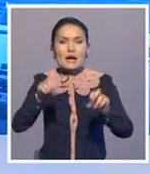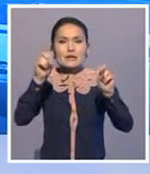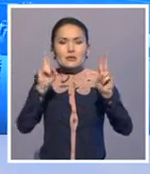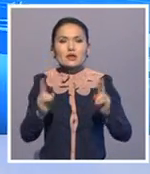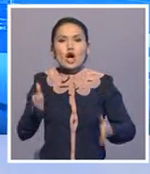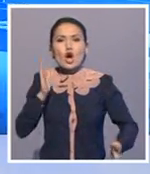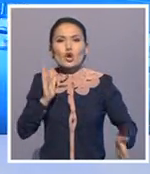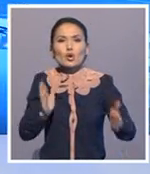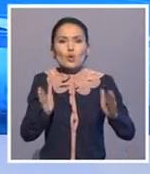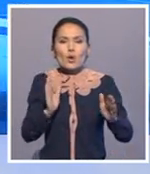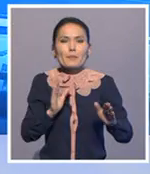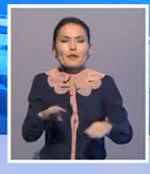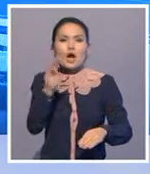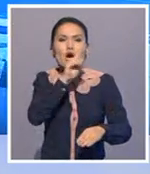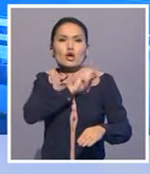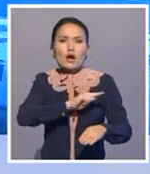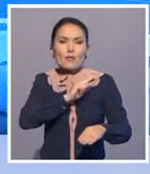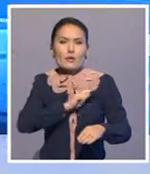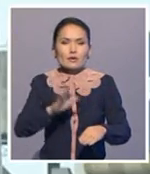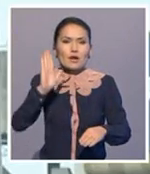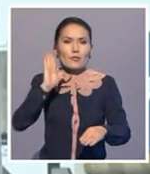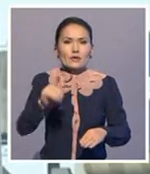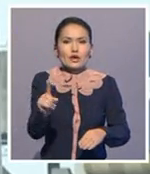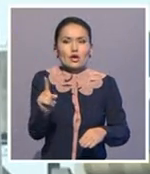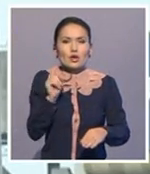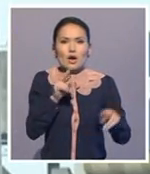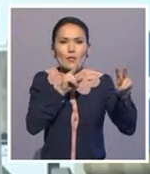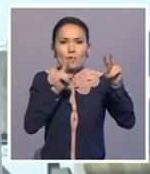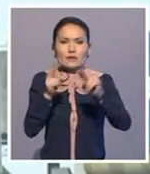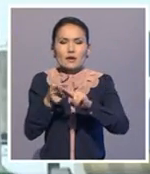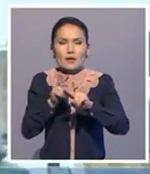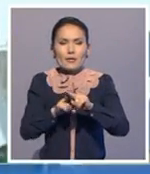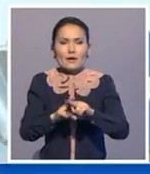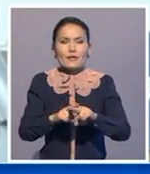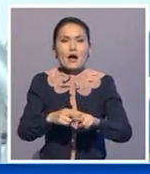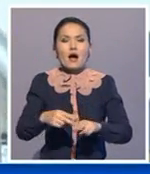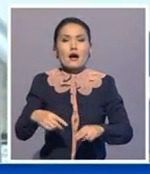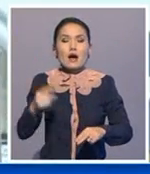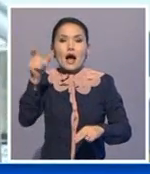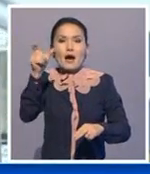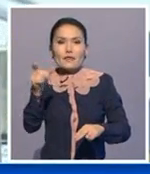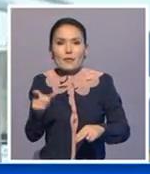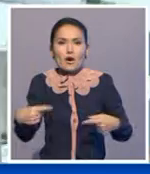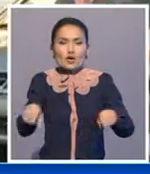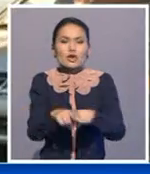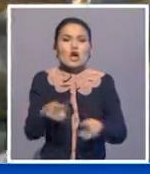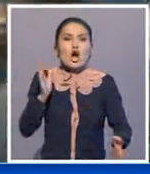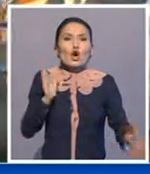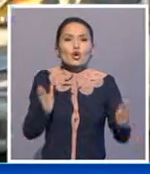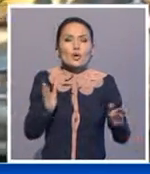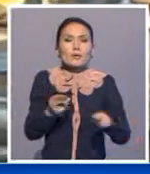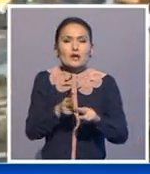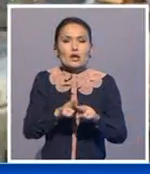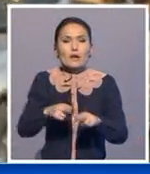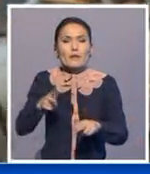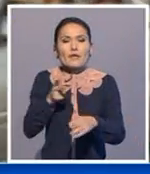басты екі көшесінде осындай маи қызметкерлер пайда болған. Олардың пішіні адам денесіне ұқсас. Аппараттардағы көлік қозғалысын түсіретін